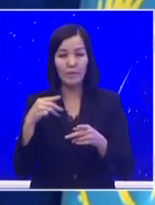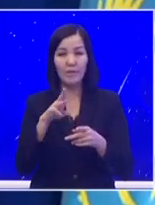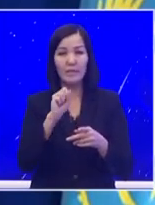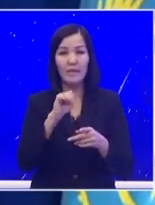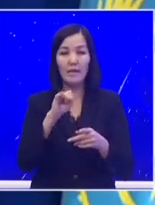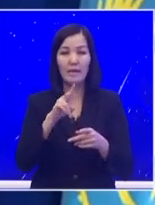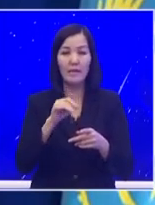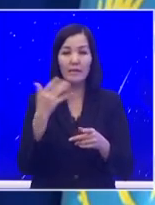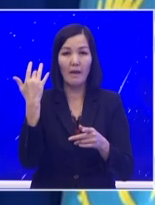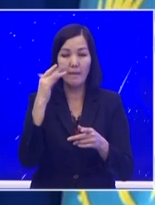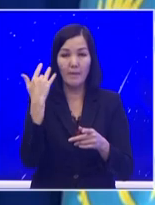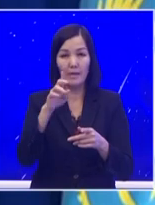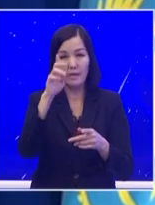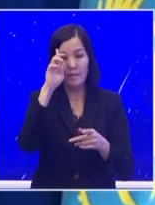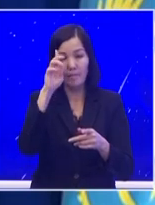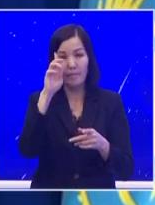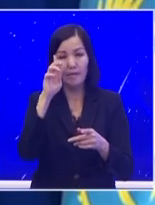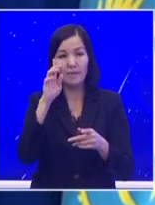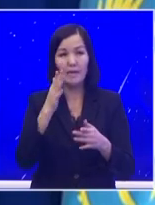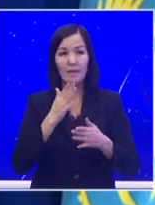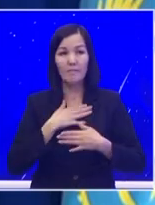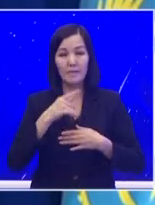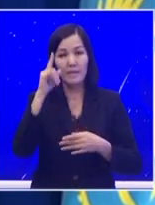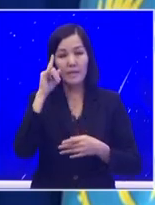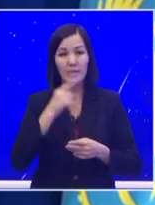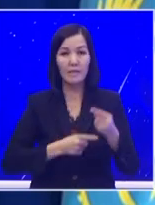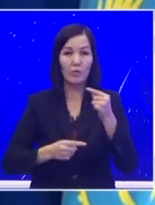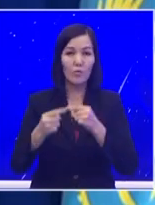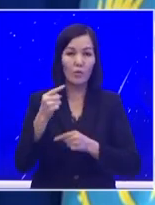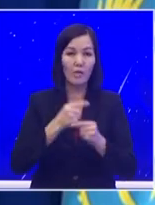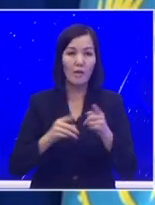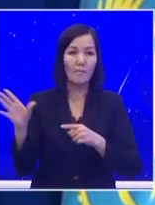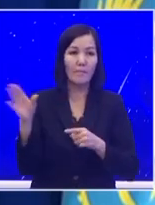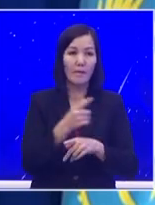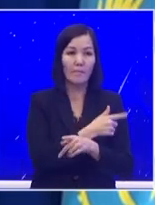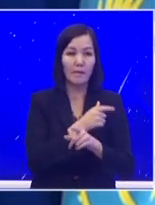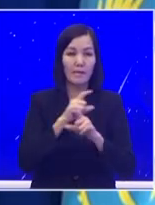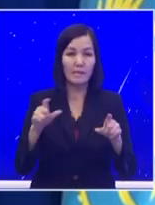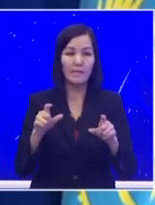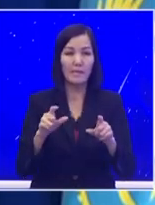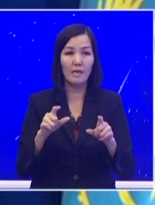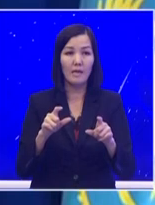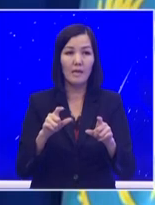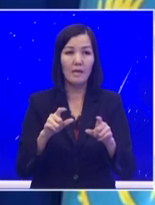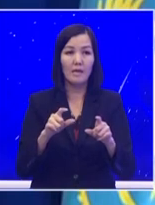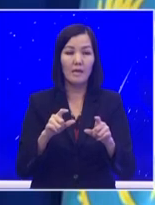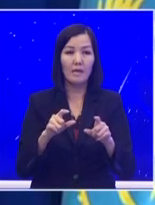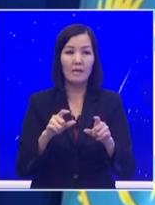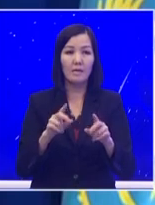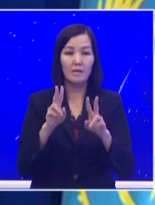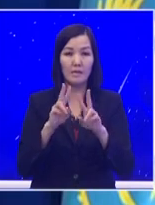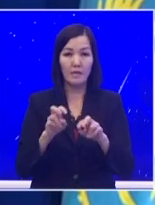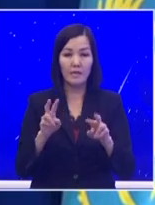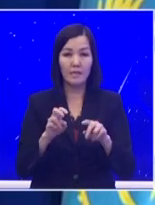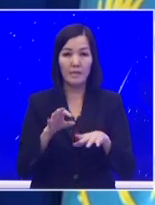Америка Құрама Штаттарға біздің елге оралған азаматтарға барлық медициналық мониторинга алатын болады.